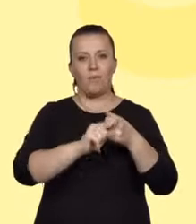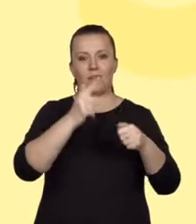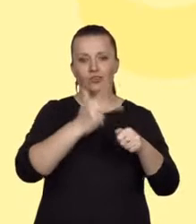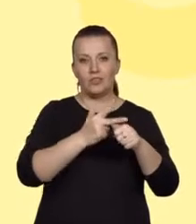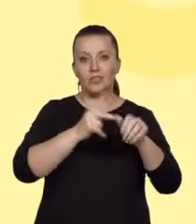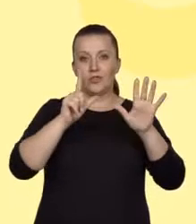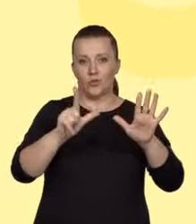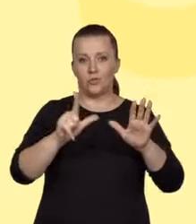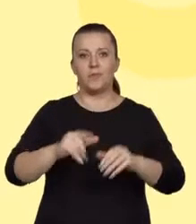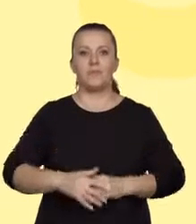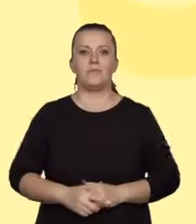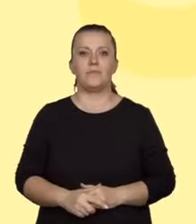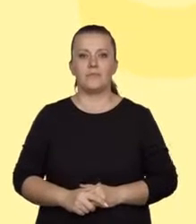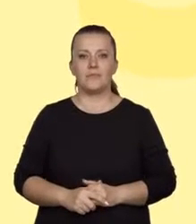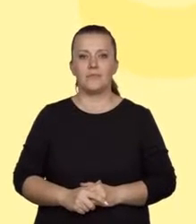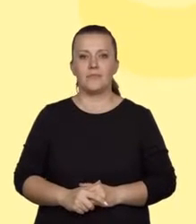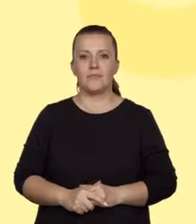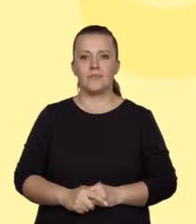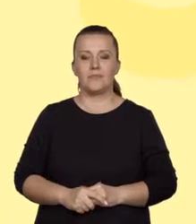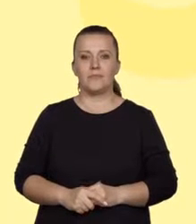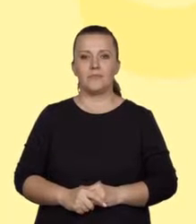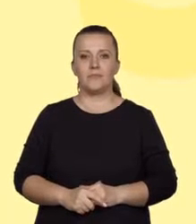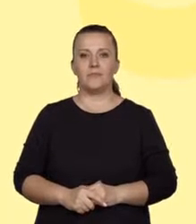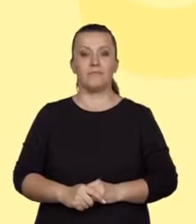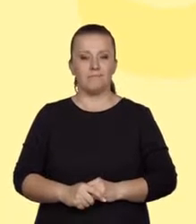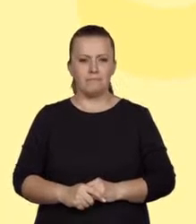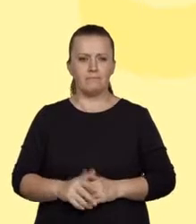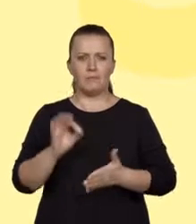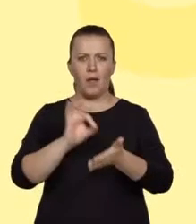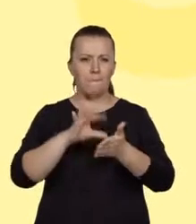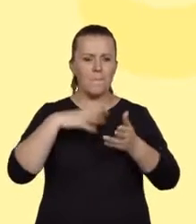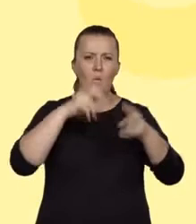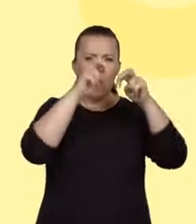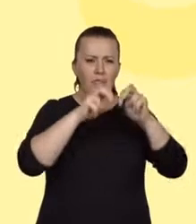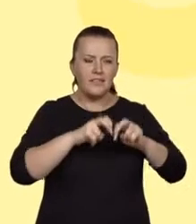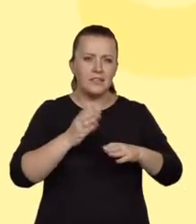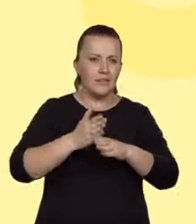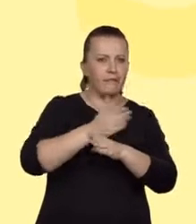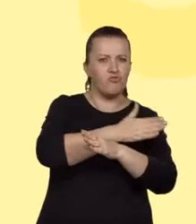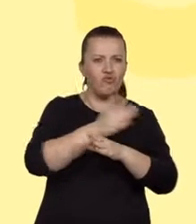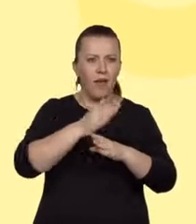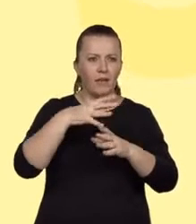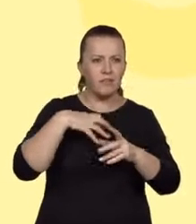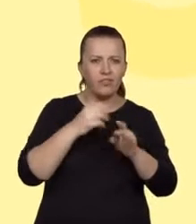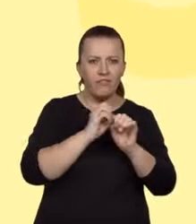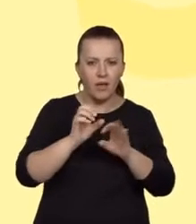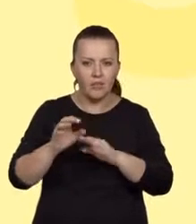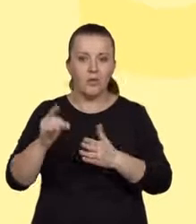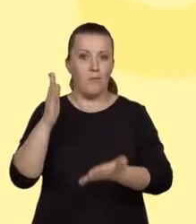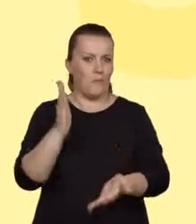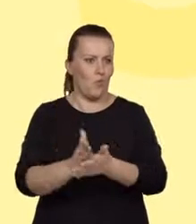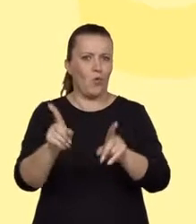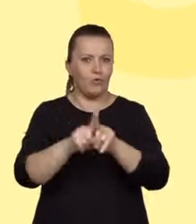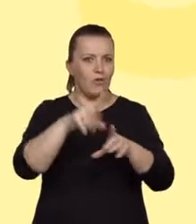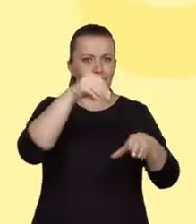zadanie 37. Tak naprawdę w trakcie analizy opisanych w informacji wstępnej doświadczeń